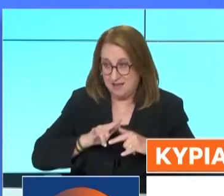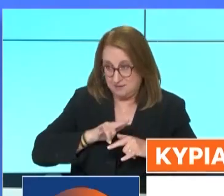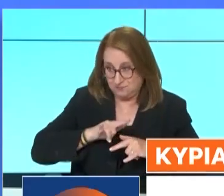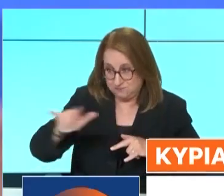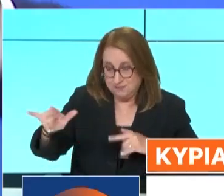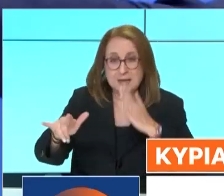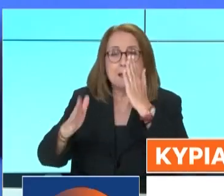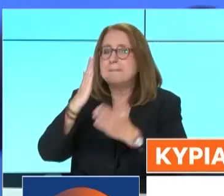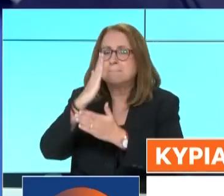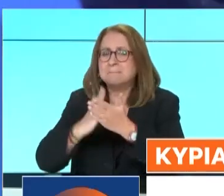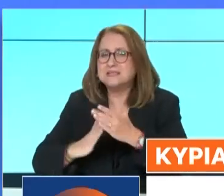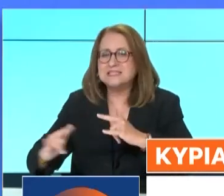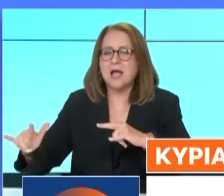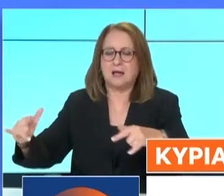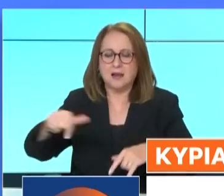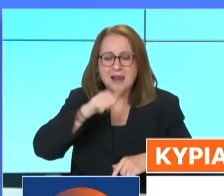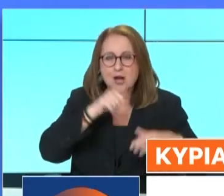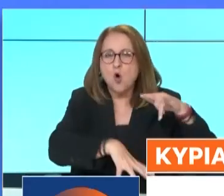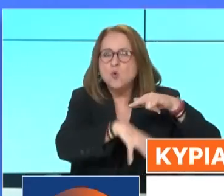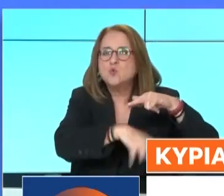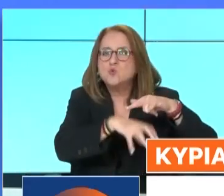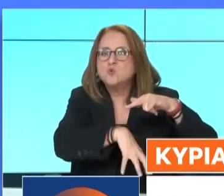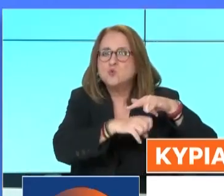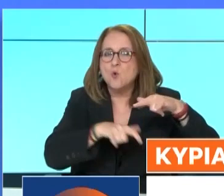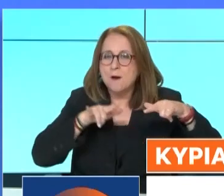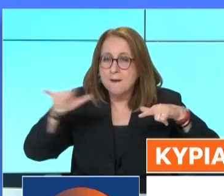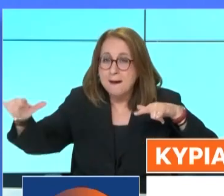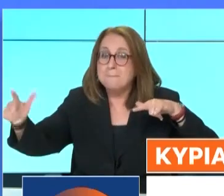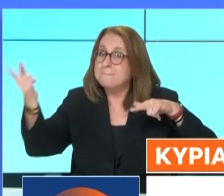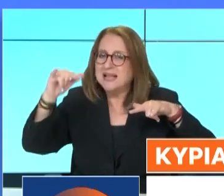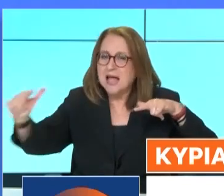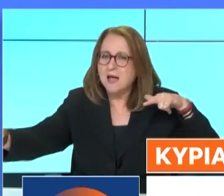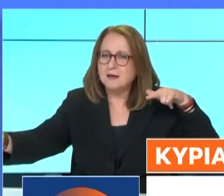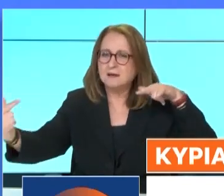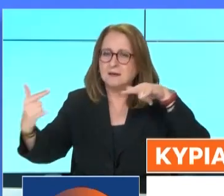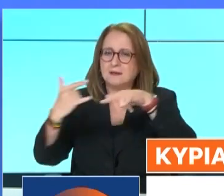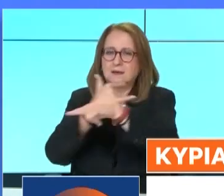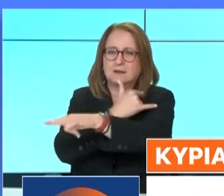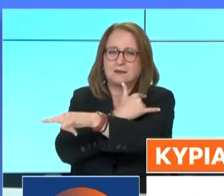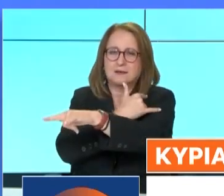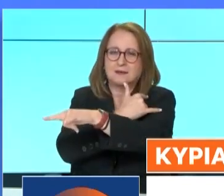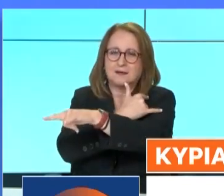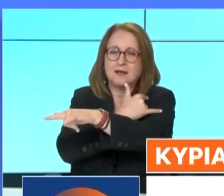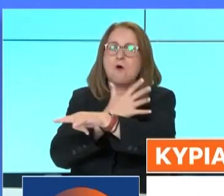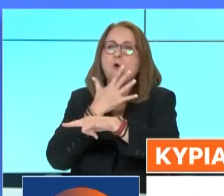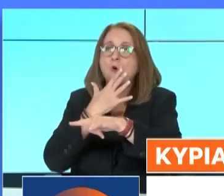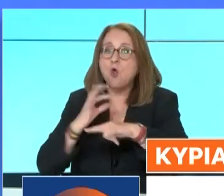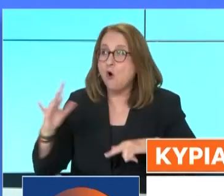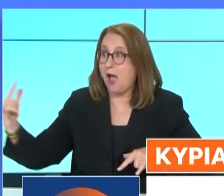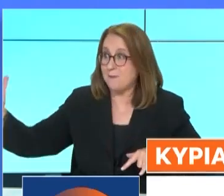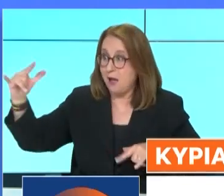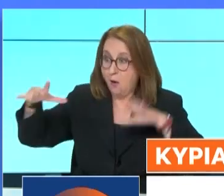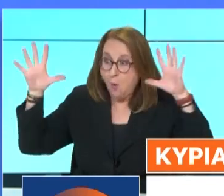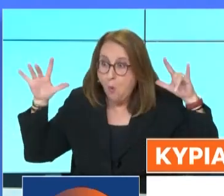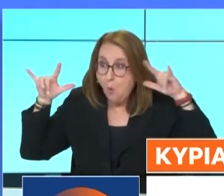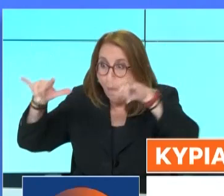περιμένουν αυτά τα οποία πετάνε να επιστρέψουν, ώστε να μην υπάρχει καμία διακοπή στη διαδικασία της εναέριας